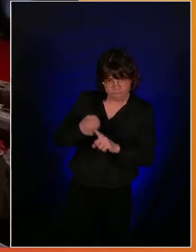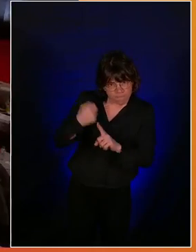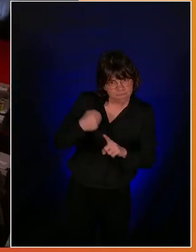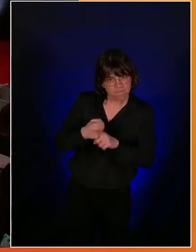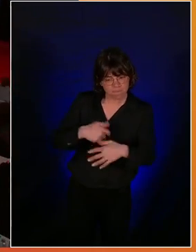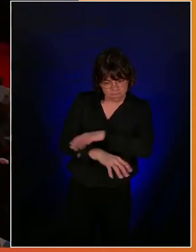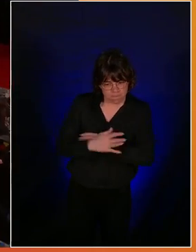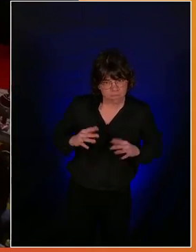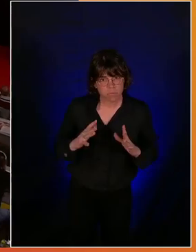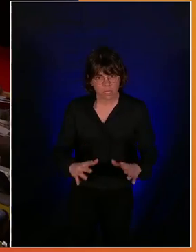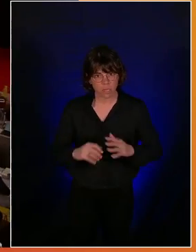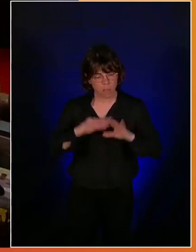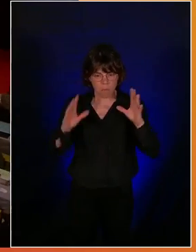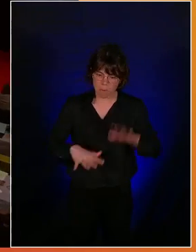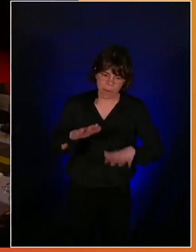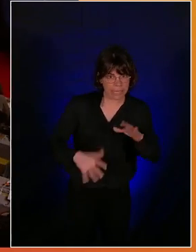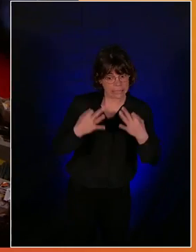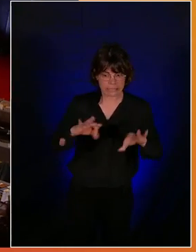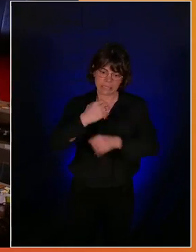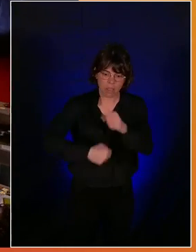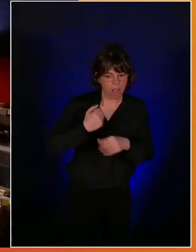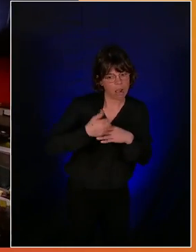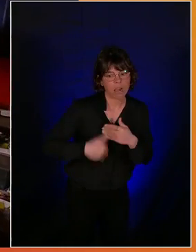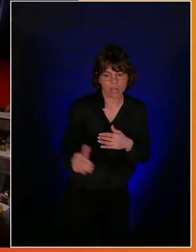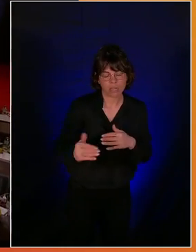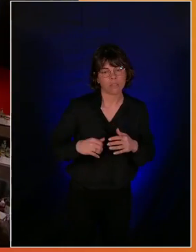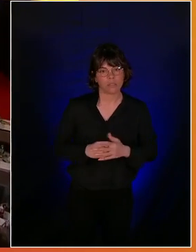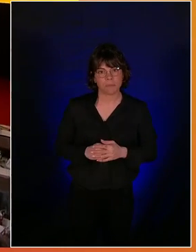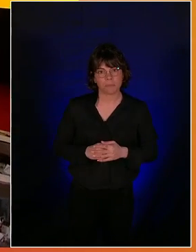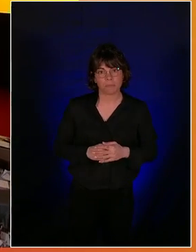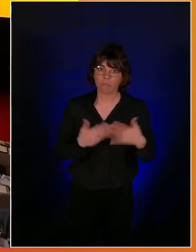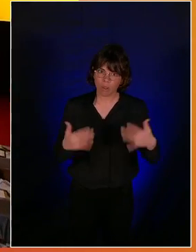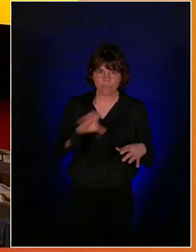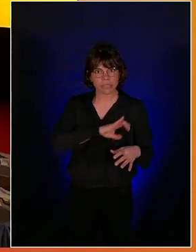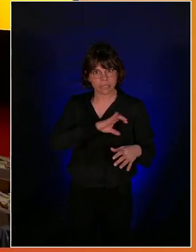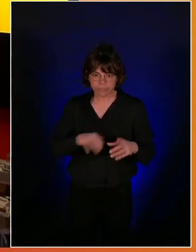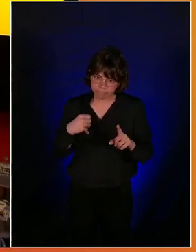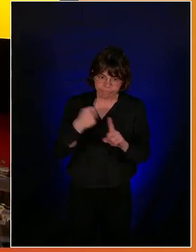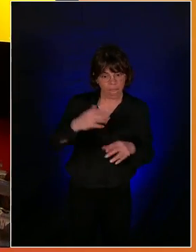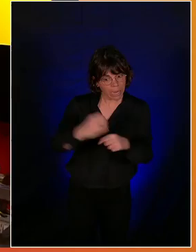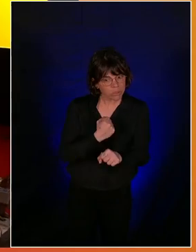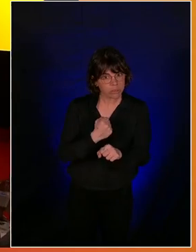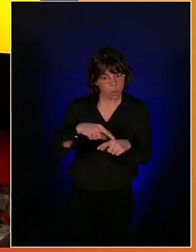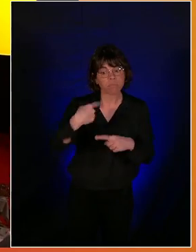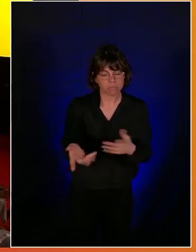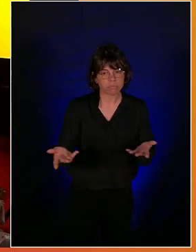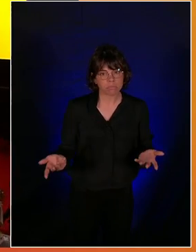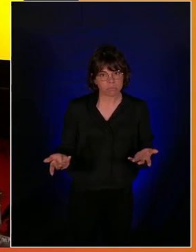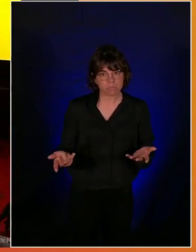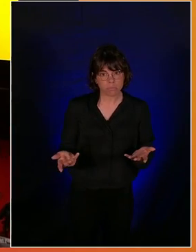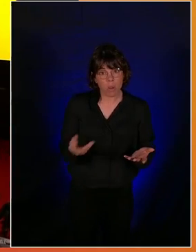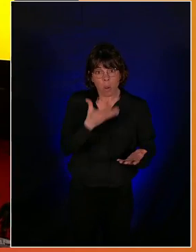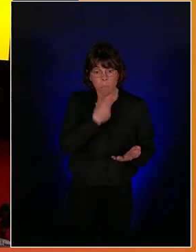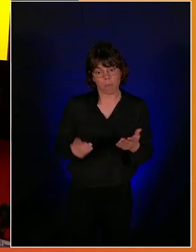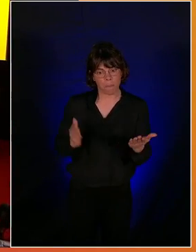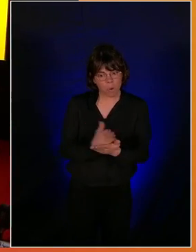c'est un combat qui va durer je pense plus de 10 ans et et on va essayer d'aller jusqu'au bout parce que je pense que c'est un beau